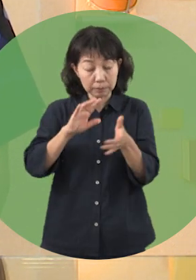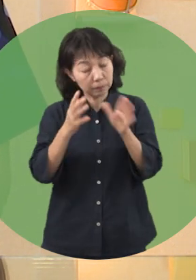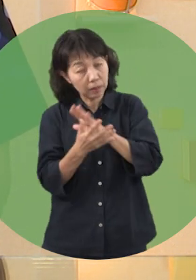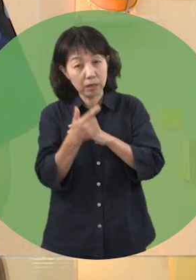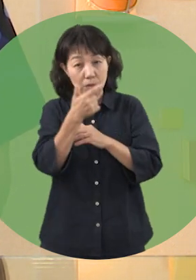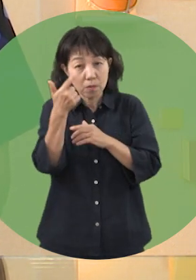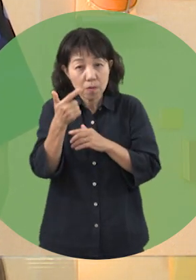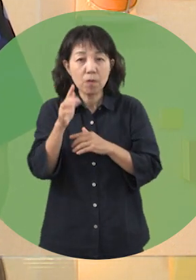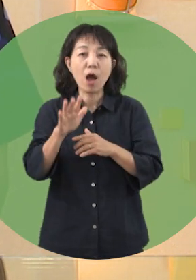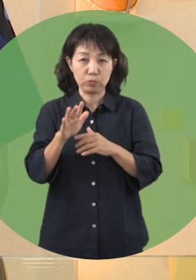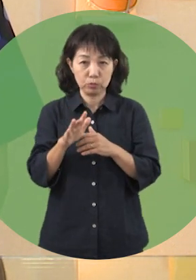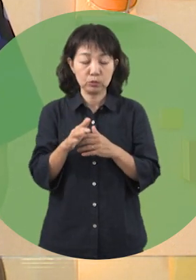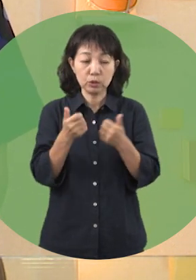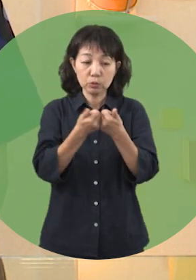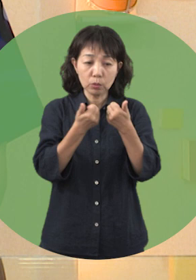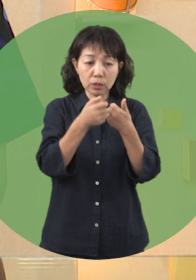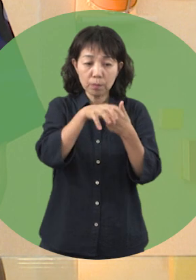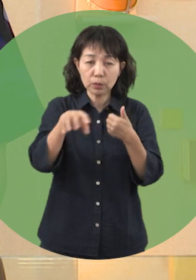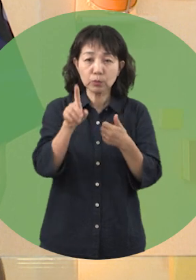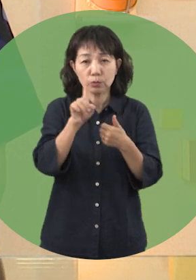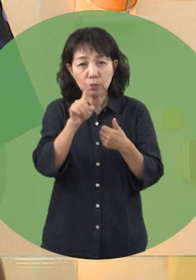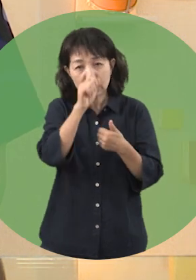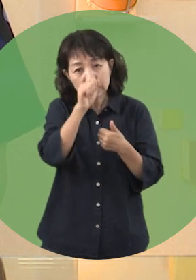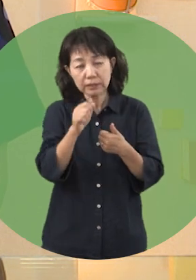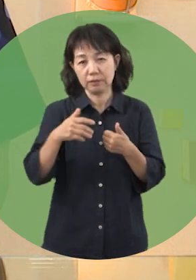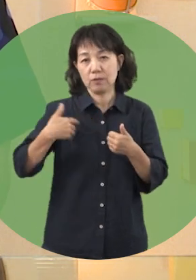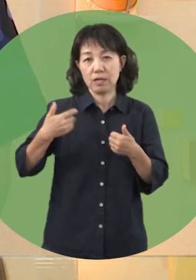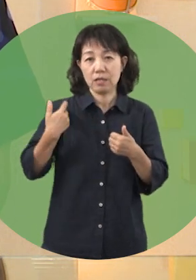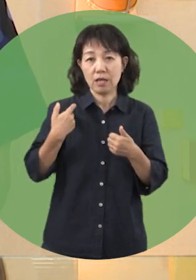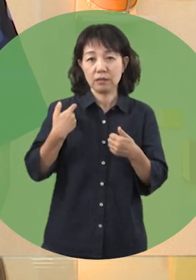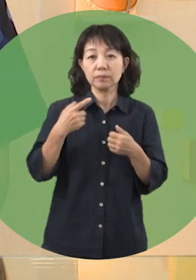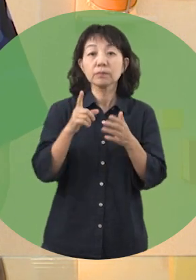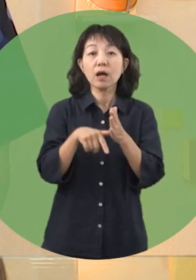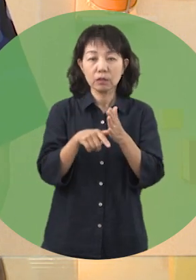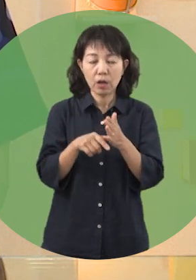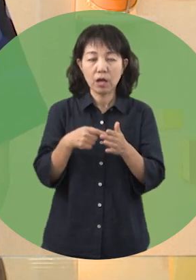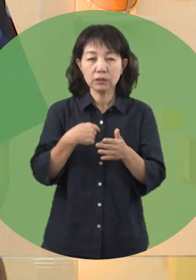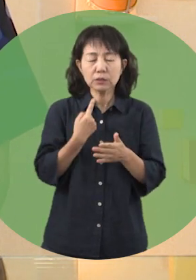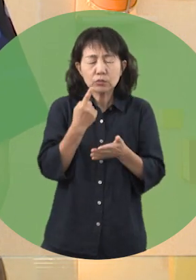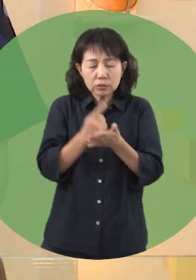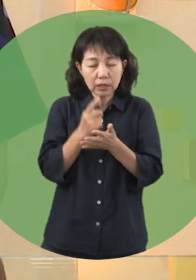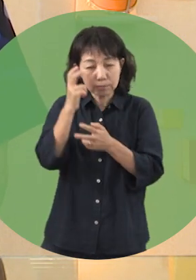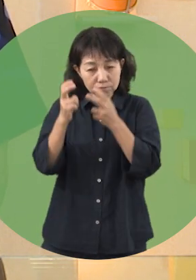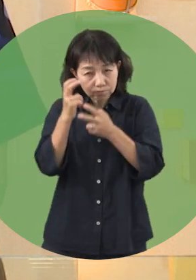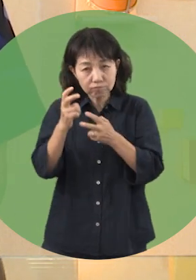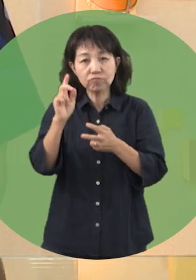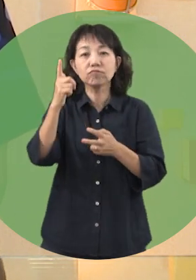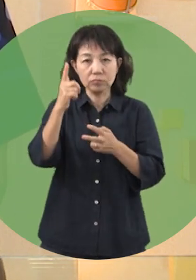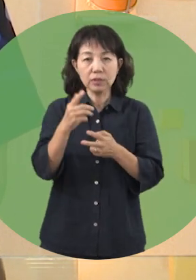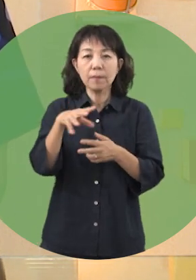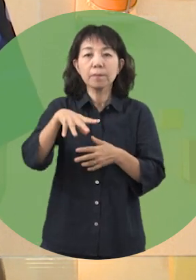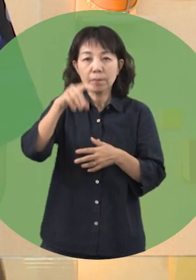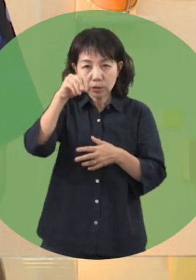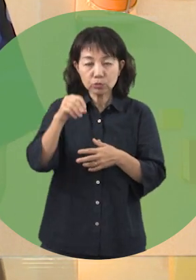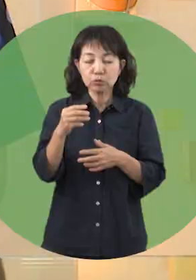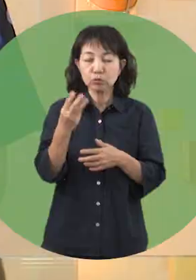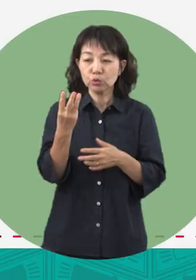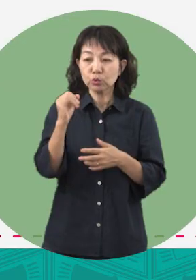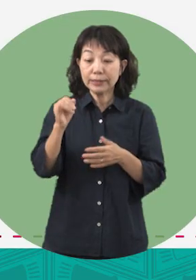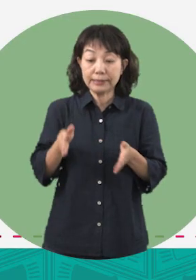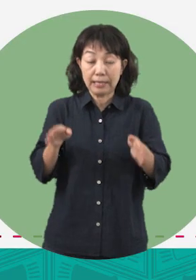、どこへ相談したらいいのかわからないという方、お一人で悩まずにまずはユイセンターにお電話ください